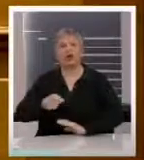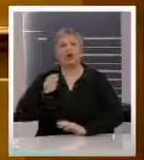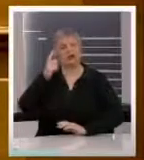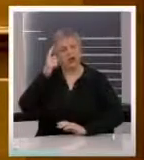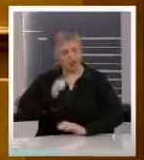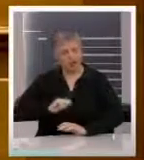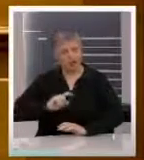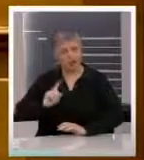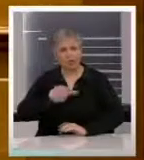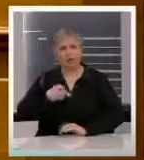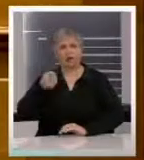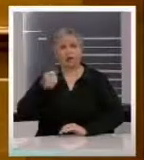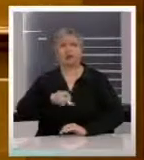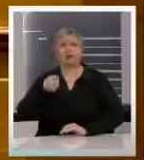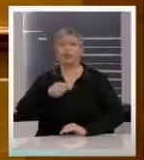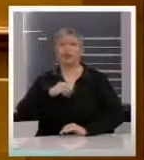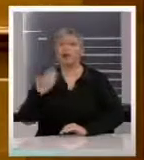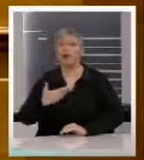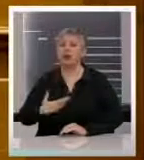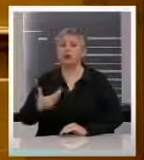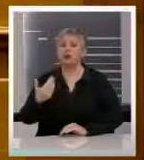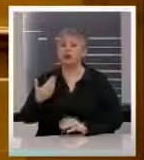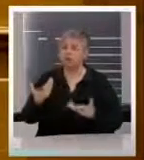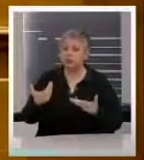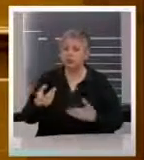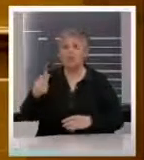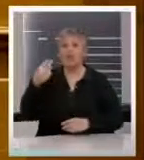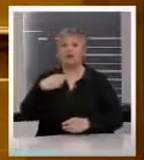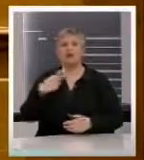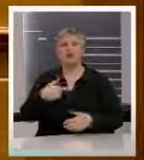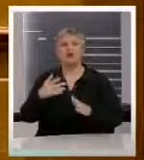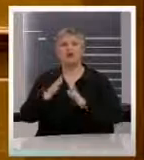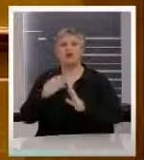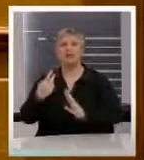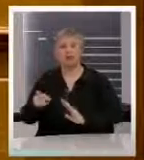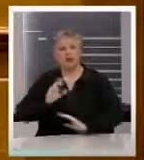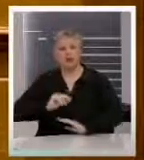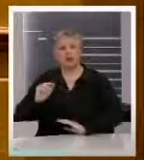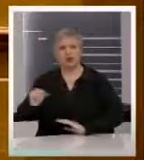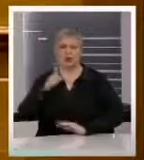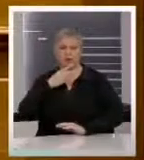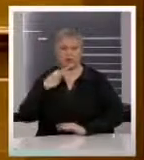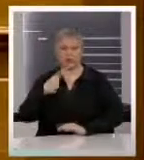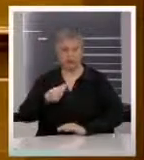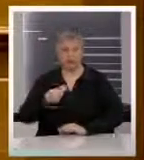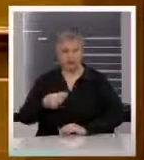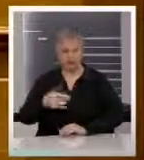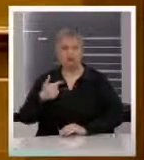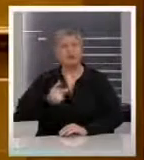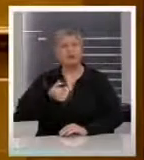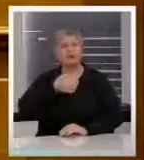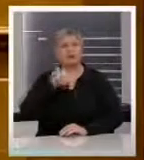ότι τα στελέχη το βλέπουν το Υπουργείο σαν το δικό τους σπίτι. Και για να περάσω στα νούμερα, θα συμφωνήσω εκ νέου με τον Τομεάρχη Άμυνας